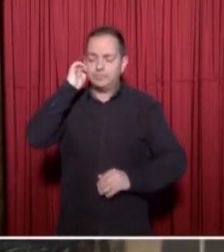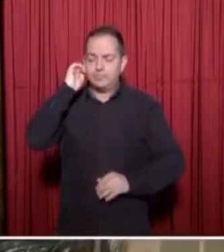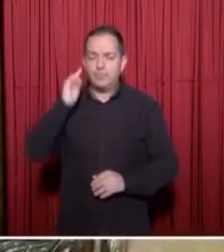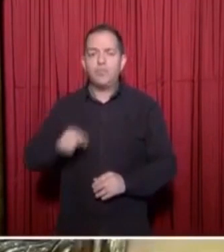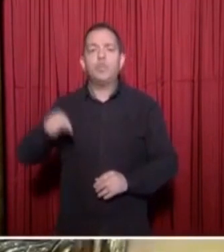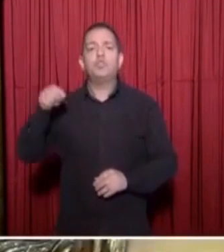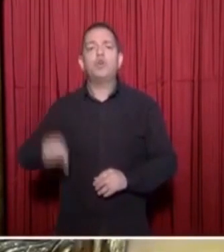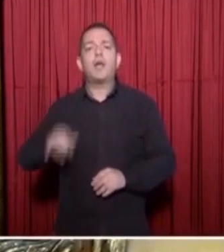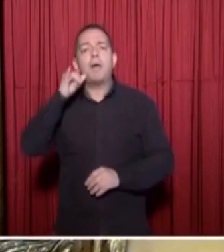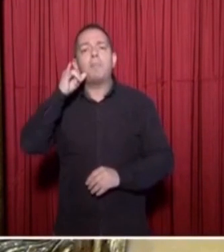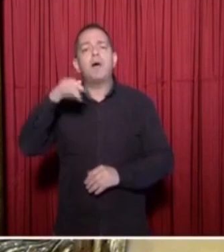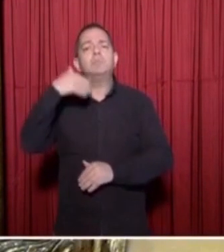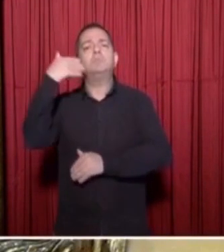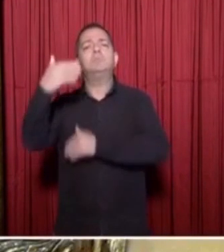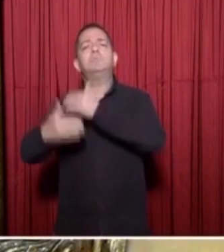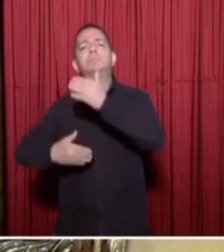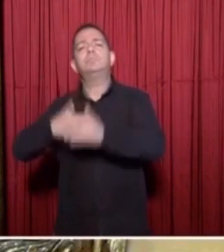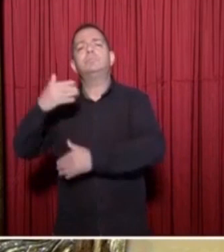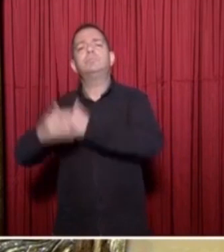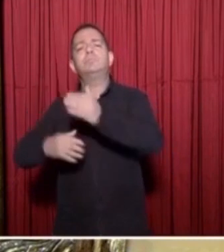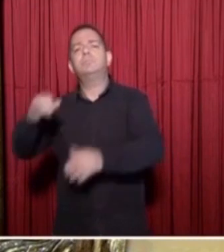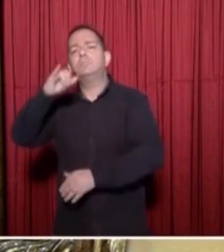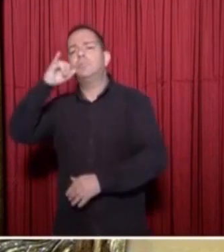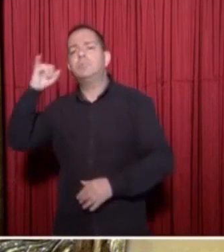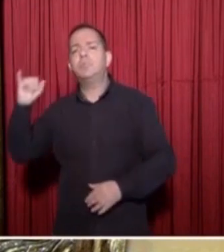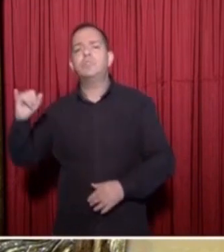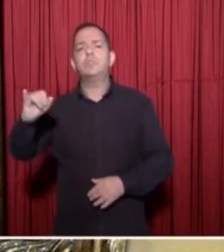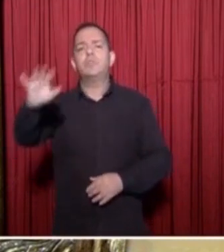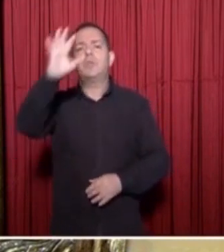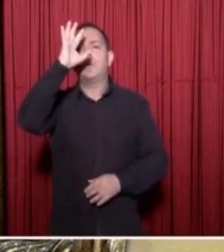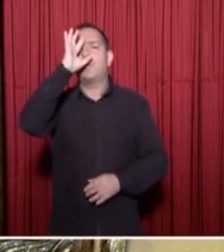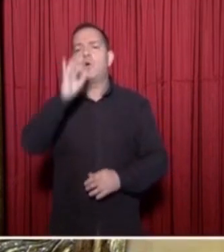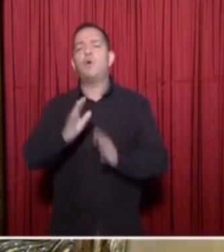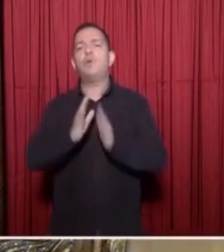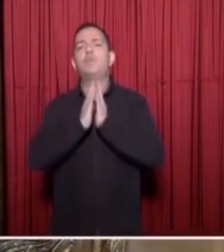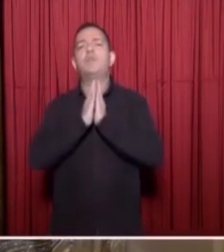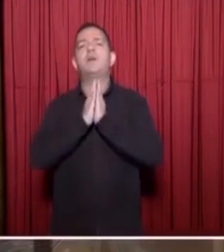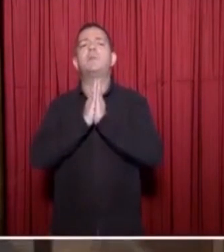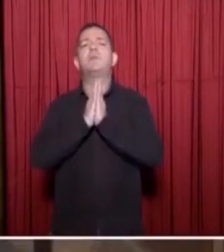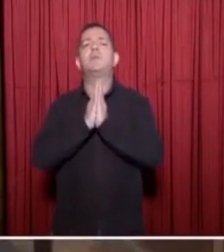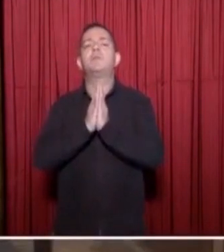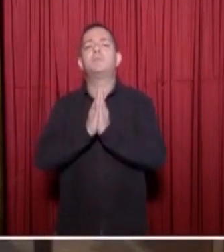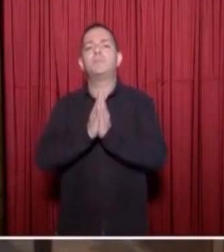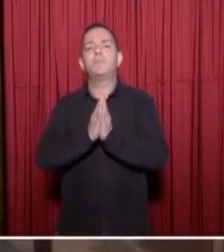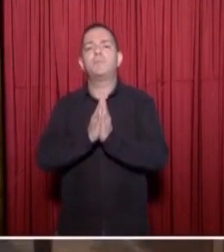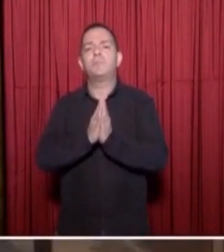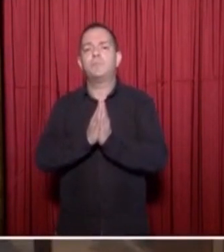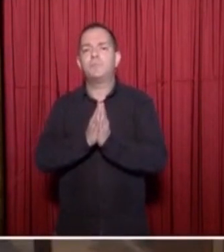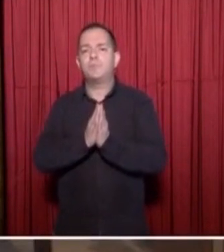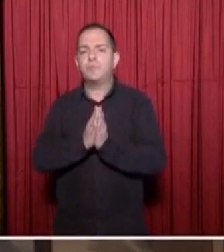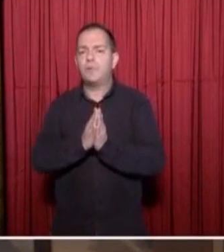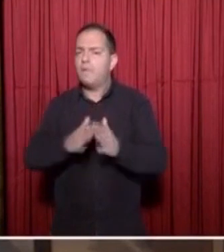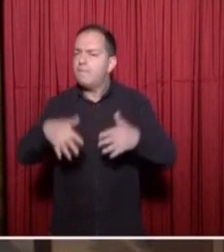Και νυν και αι και εις τους αιώνας των αιώνων αμήν το